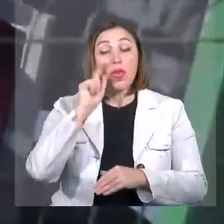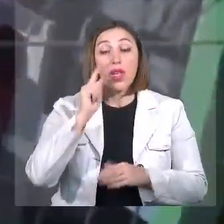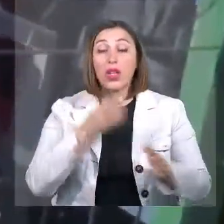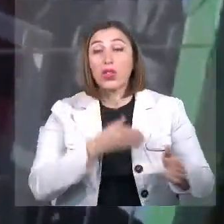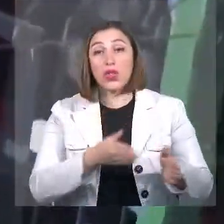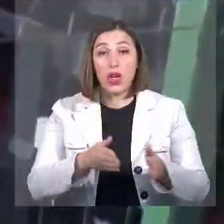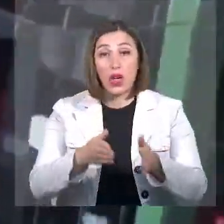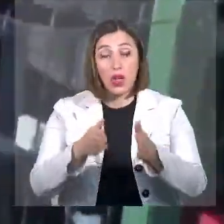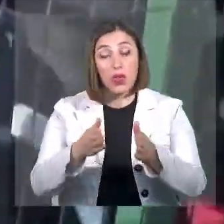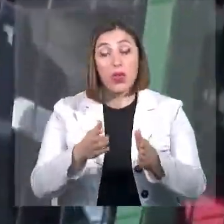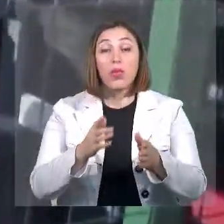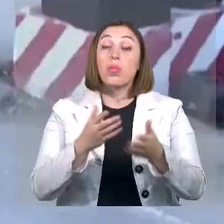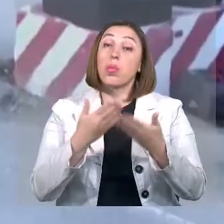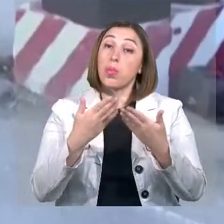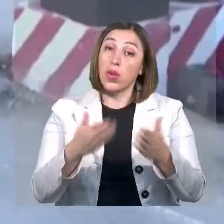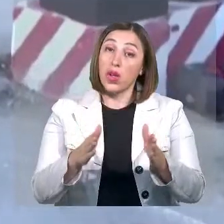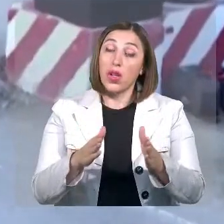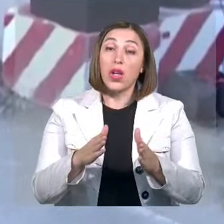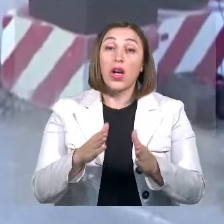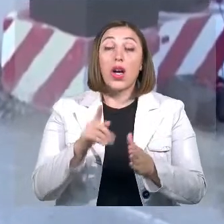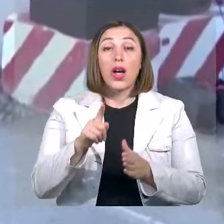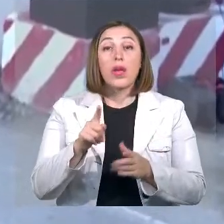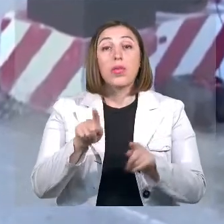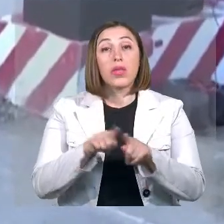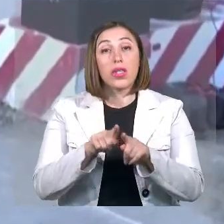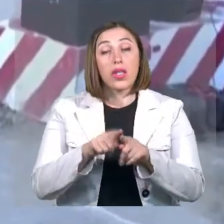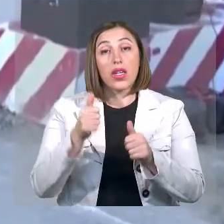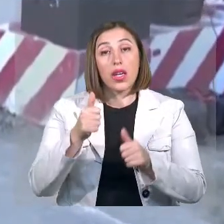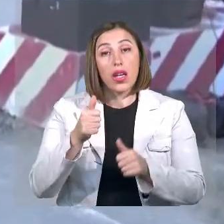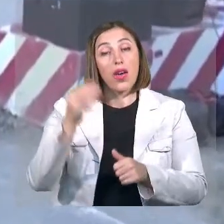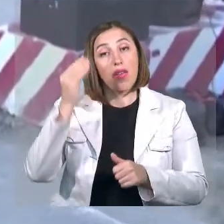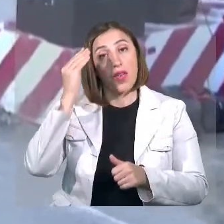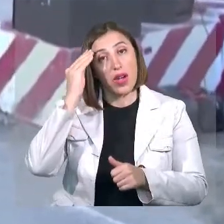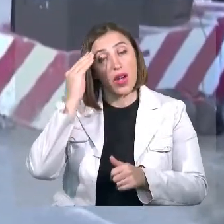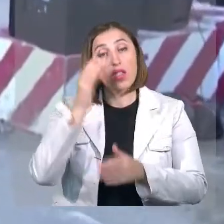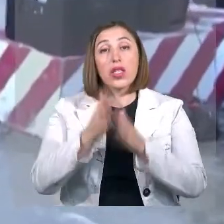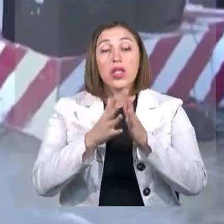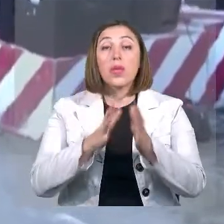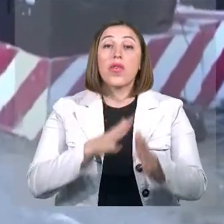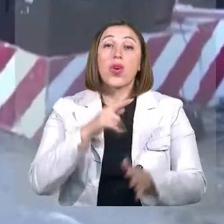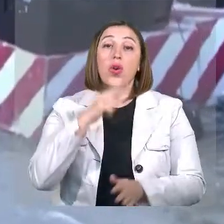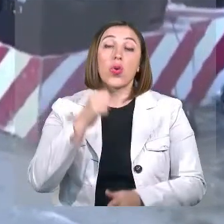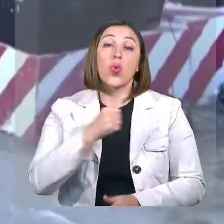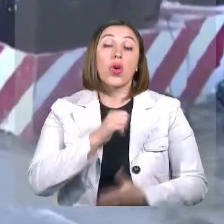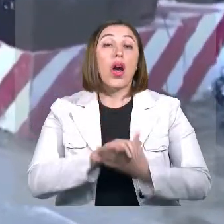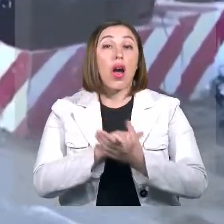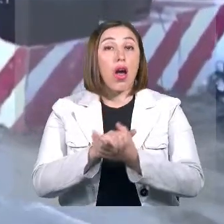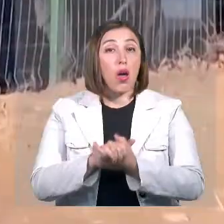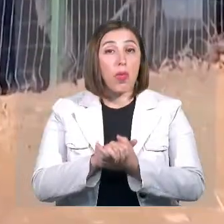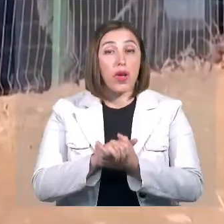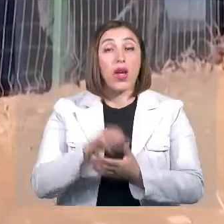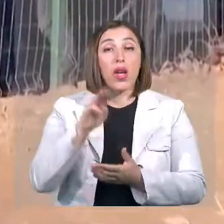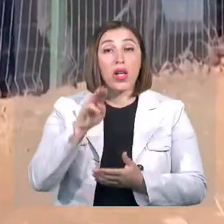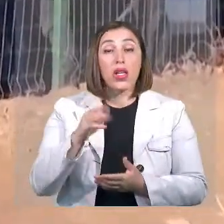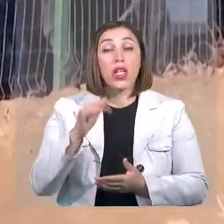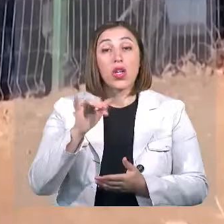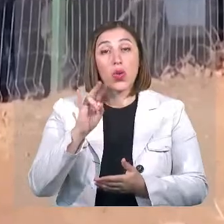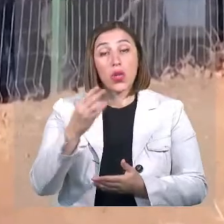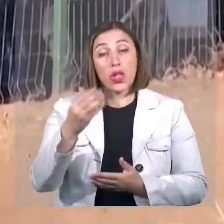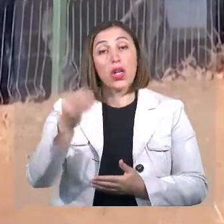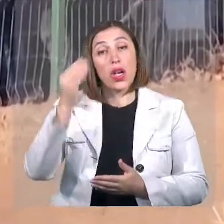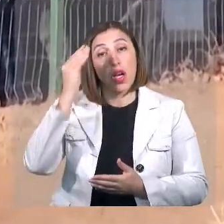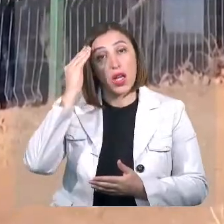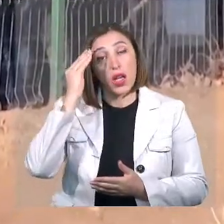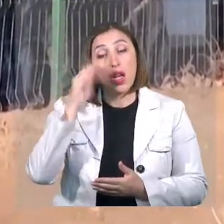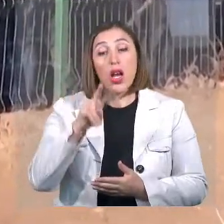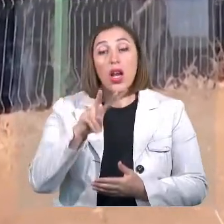կապող միակ ճանապարհը բացվի։ Այդպիսի լավատեսական հայտարարություններին հնչել ռուս խաղաղապահների կողմից։ Տիգրան Գրիգորյանի կարծիքով Լաչինի